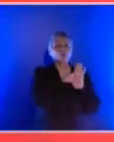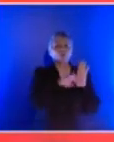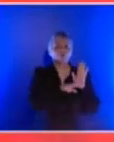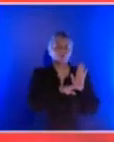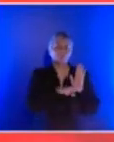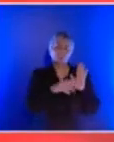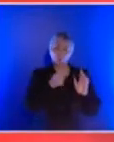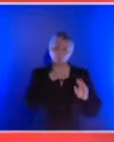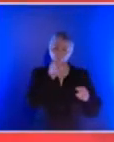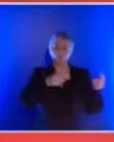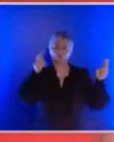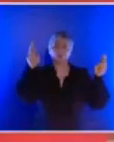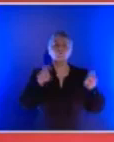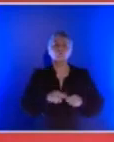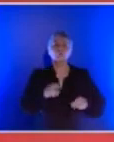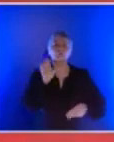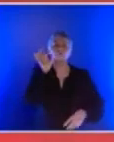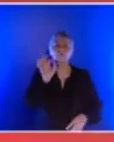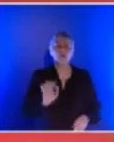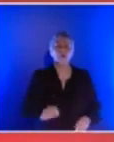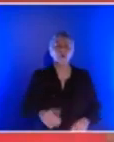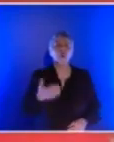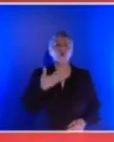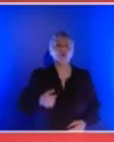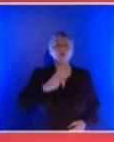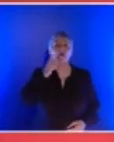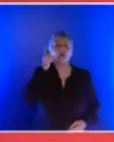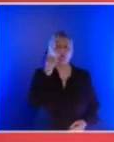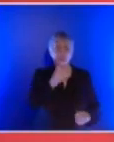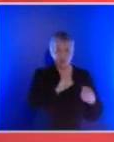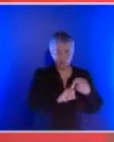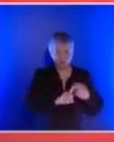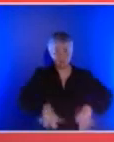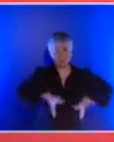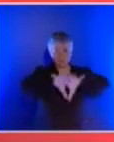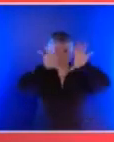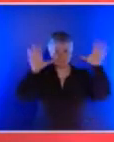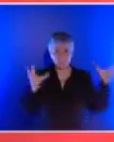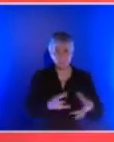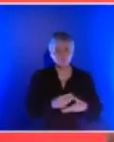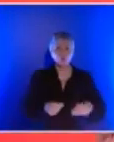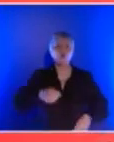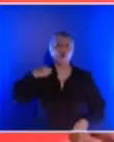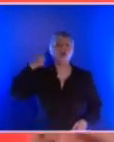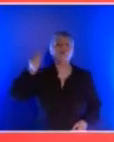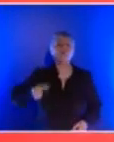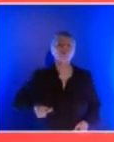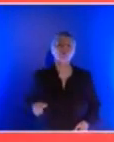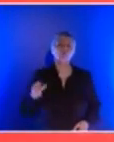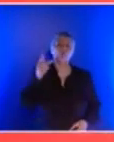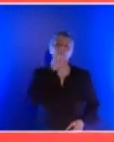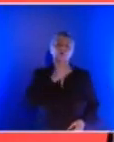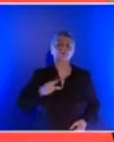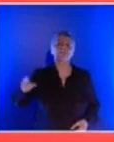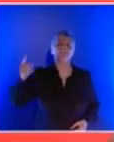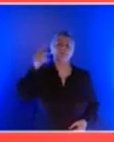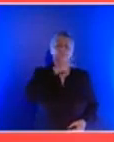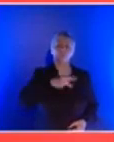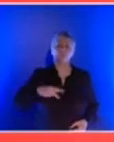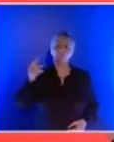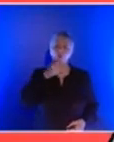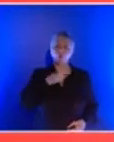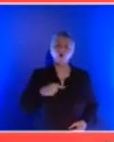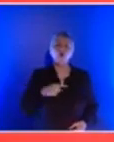συνθηματικά, ενιαίο, καθολικό, δημόσιο, κοινωνικό κράτος.